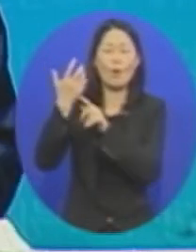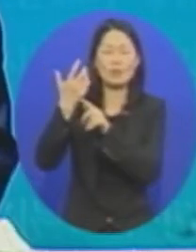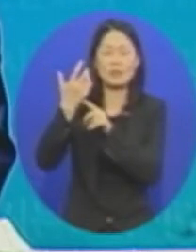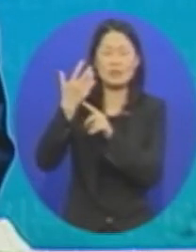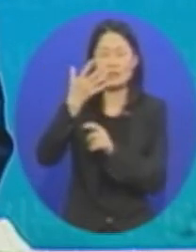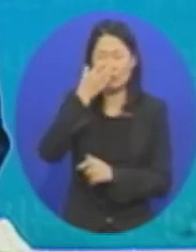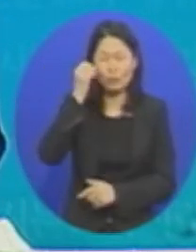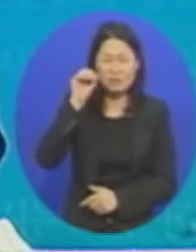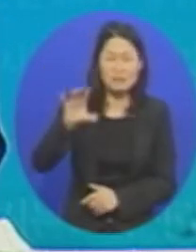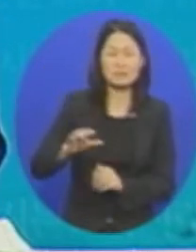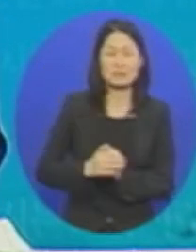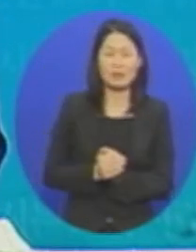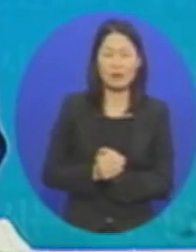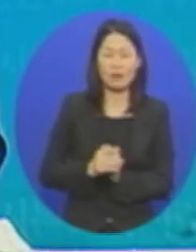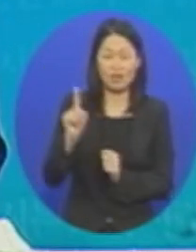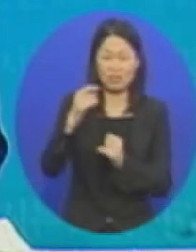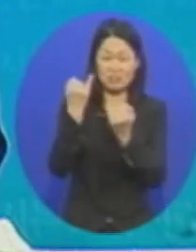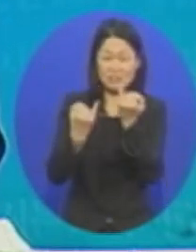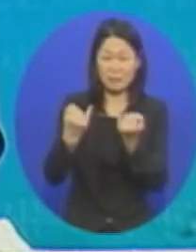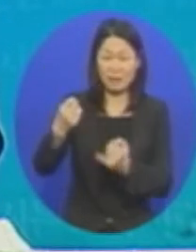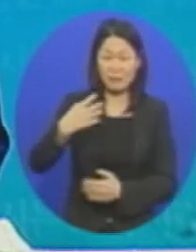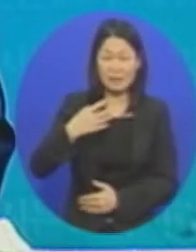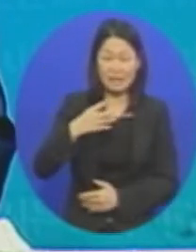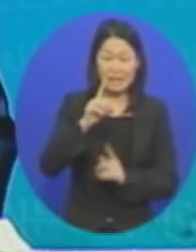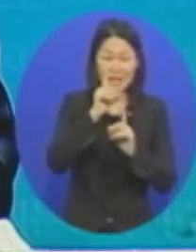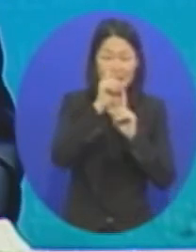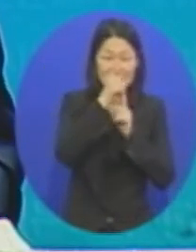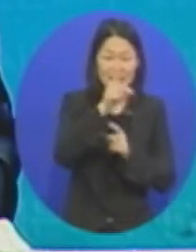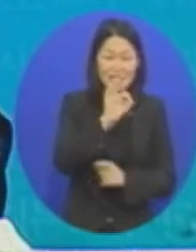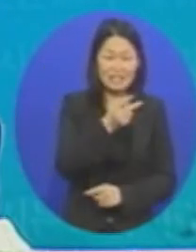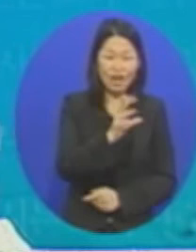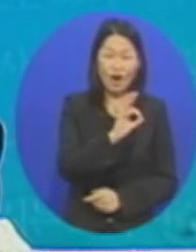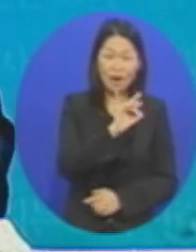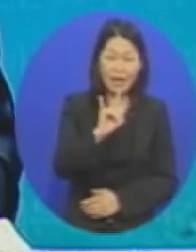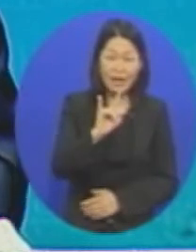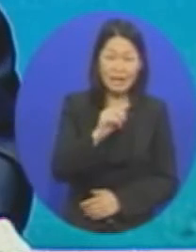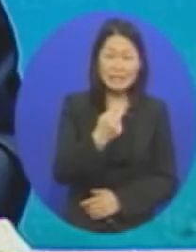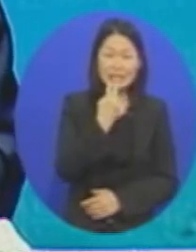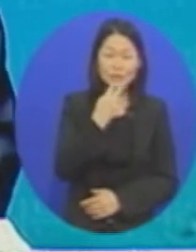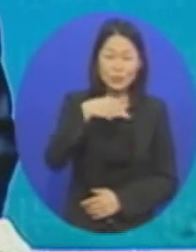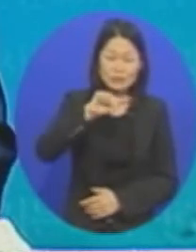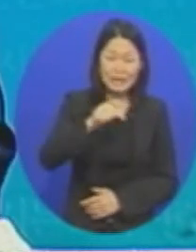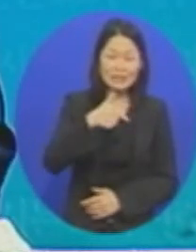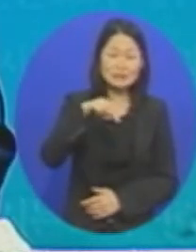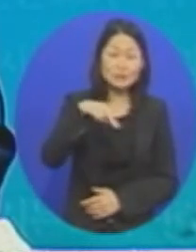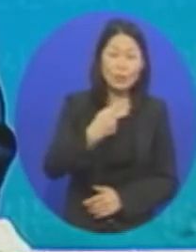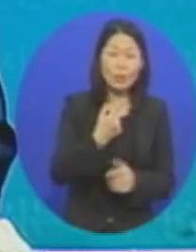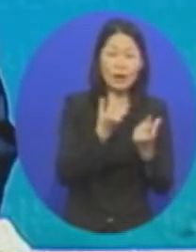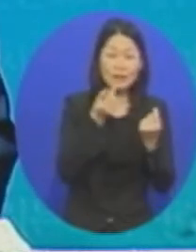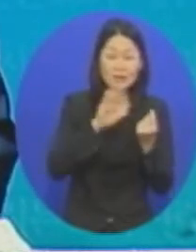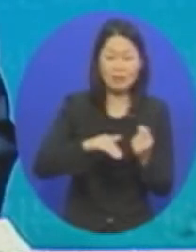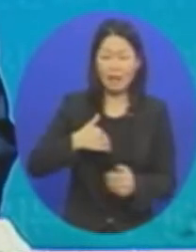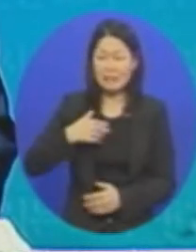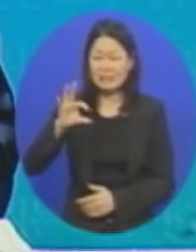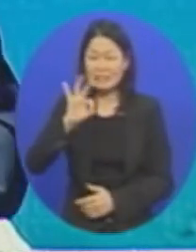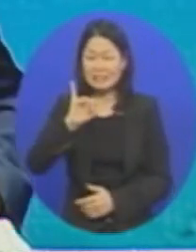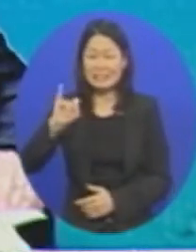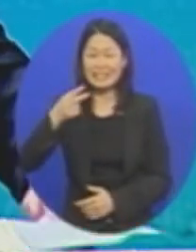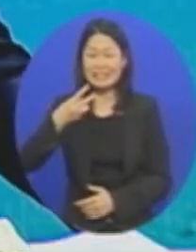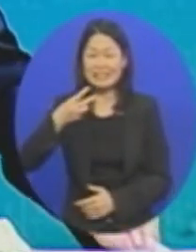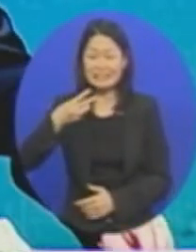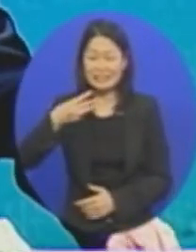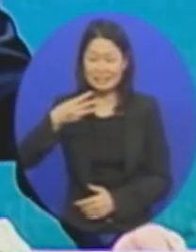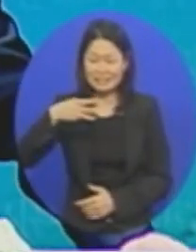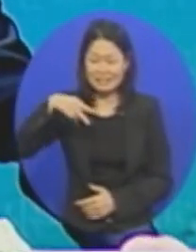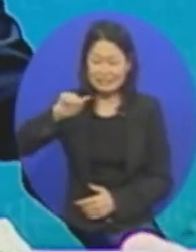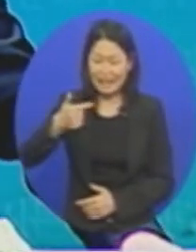어떤 장애가 그러더라구요 이용에는 산소 갔다고 하는데 나는 이산화 탄소 같다 그렇게